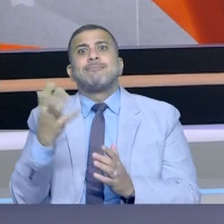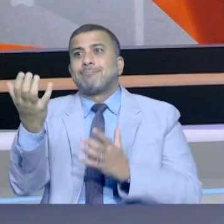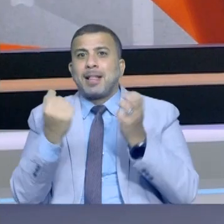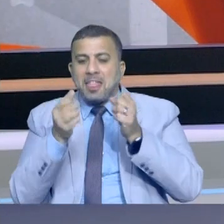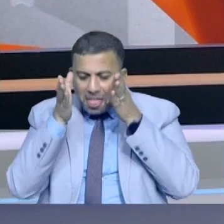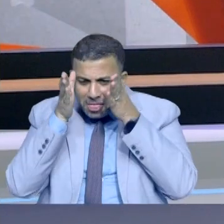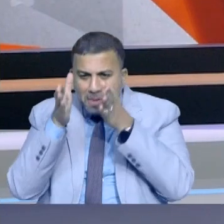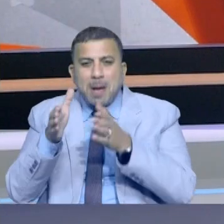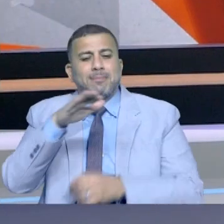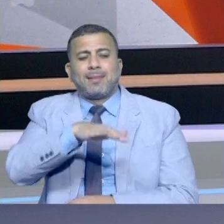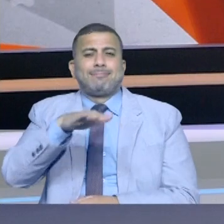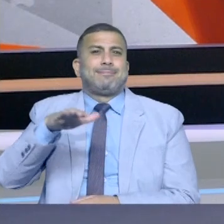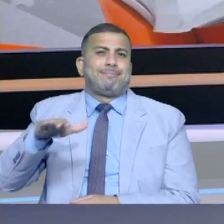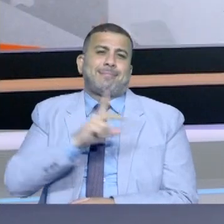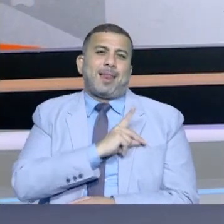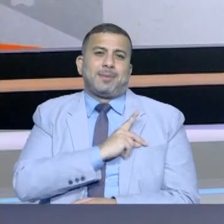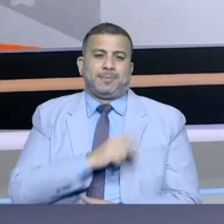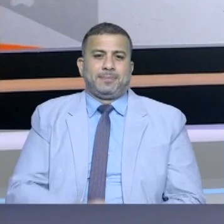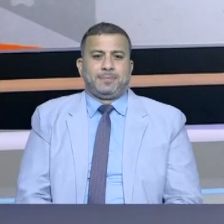تستقطب اهتماماتهم.